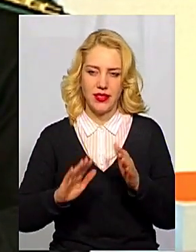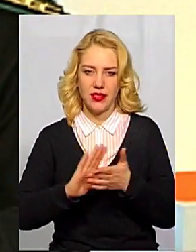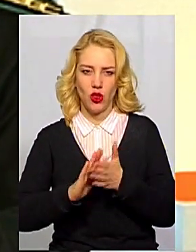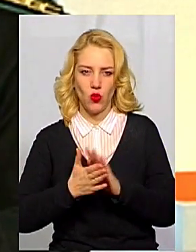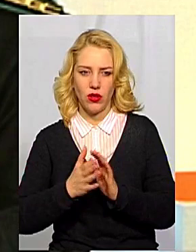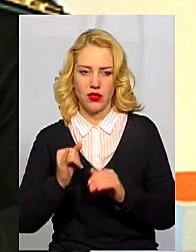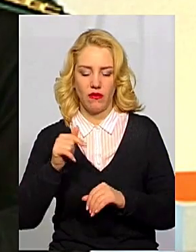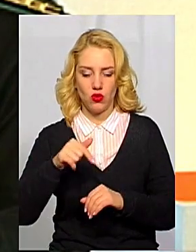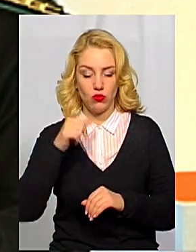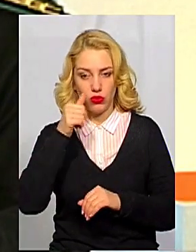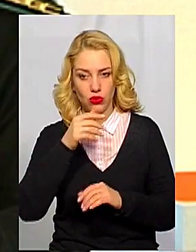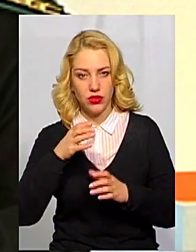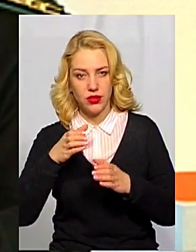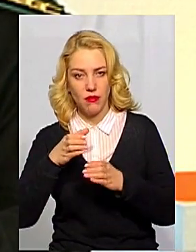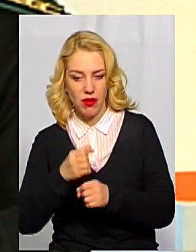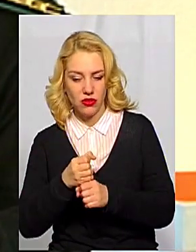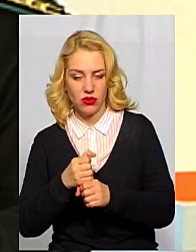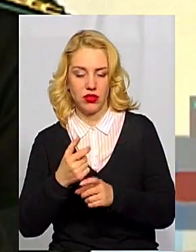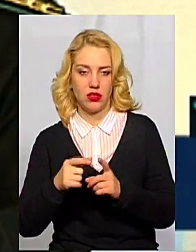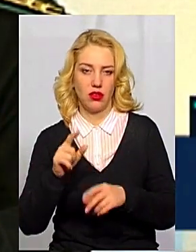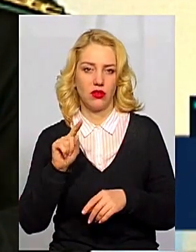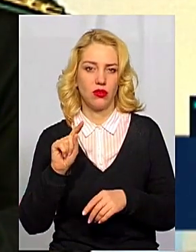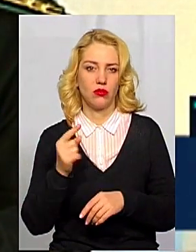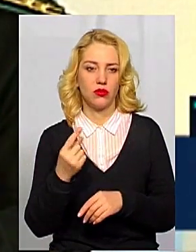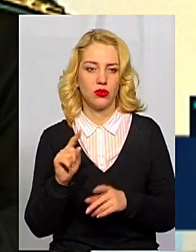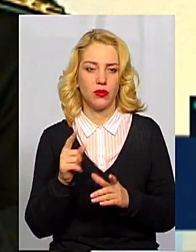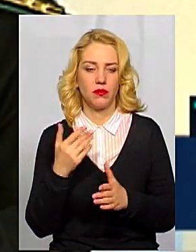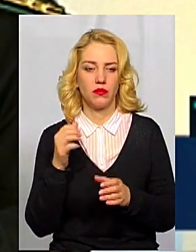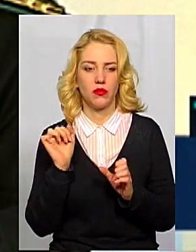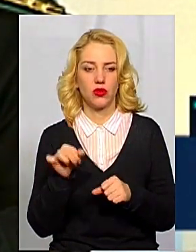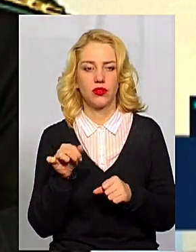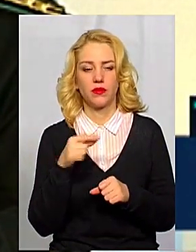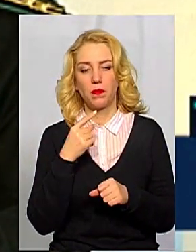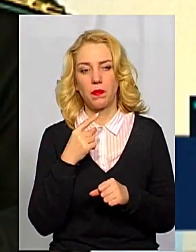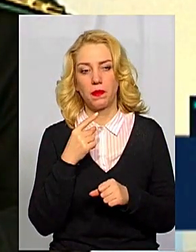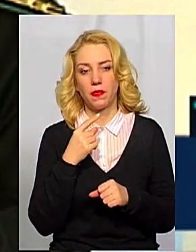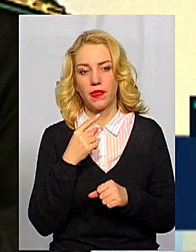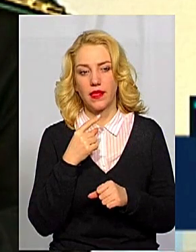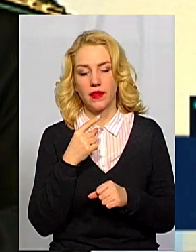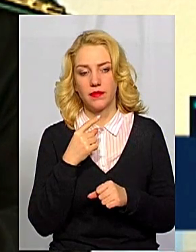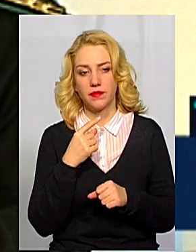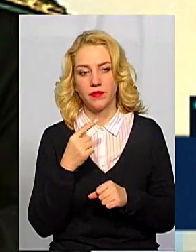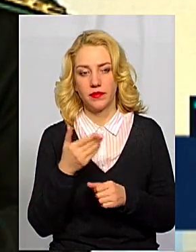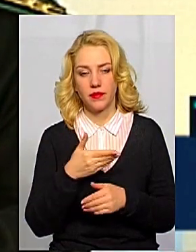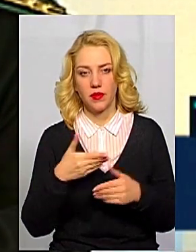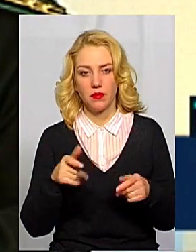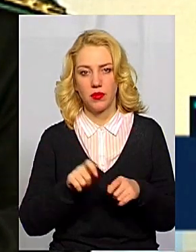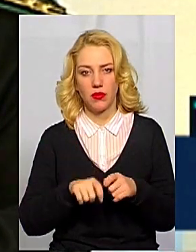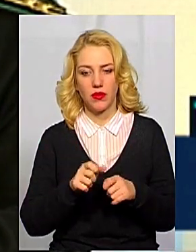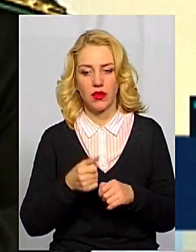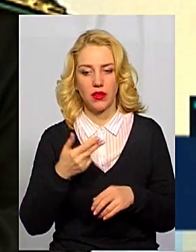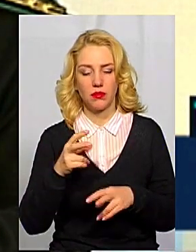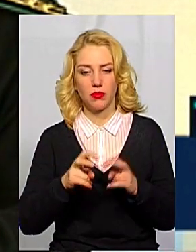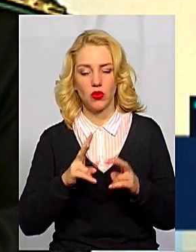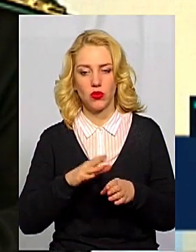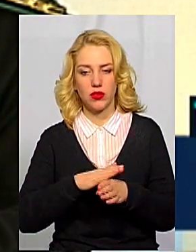кажу, з року в рік ми фактично якби не є тим органом, який ловить саме чорних лісорубів. Ми перевіряємо ті підприємства, які